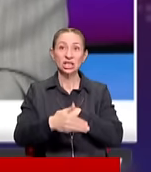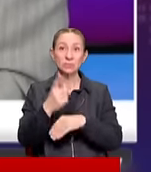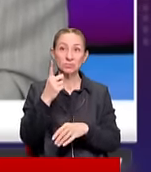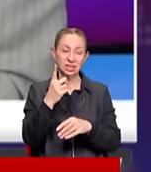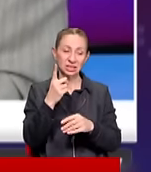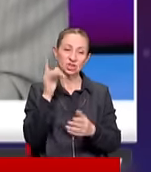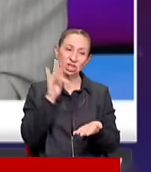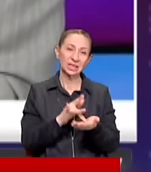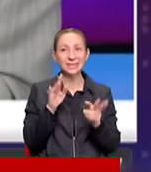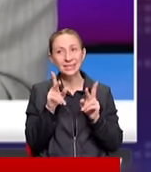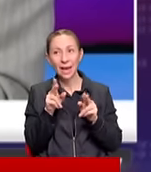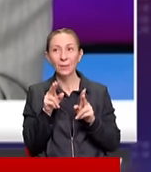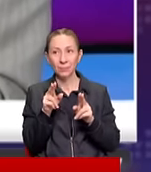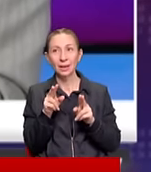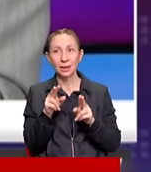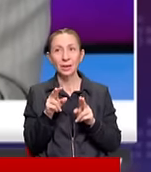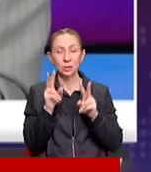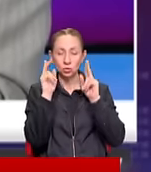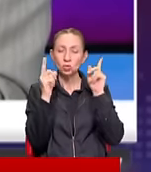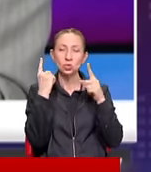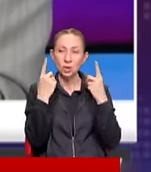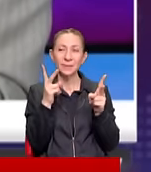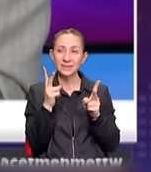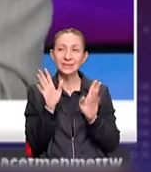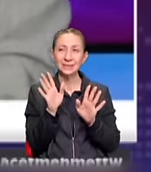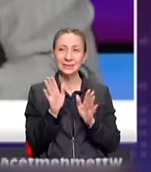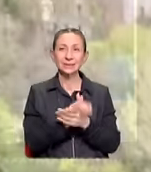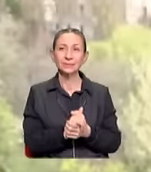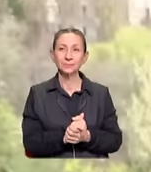fatura. Gecikmiş bir fatura olarak düşünebilirsiniz.